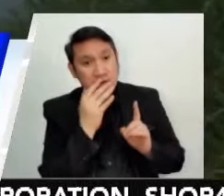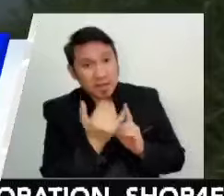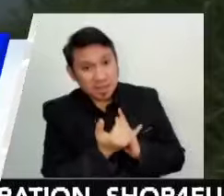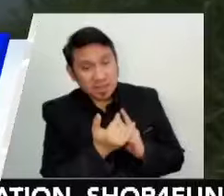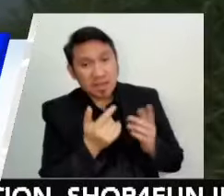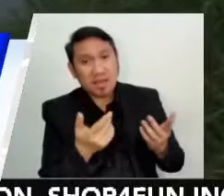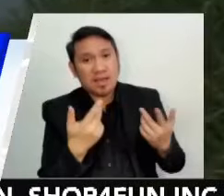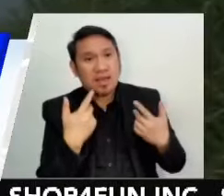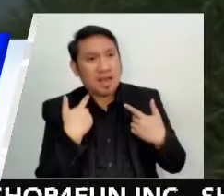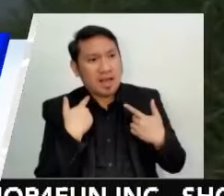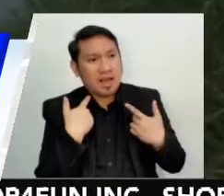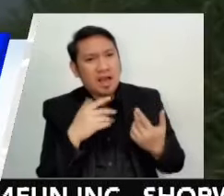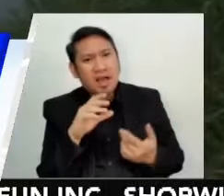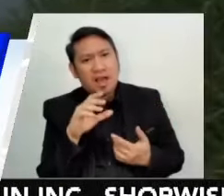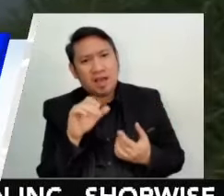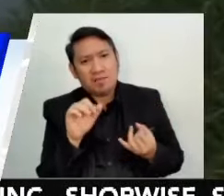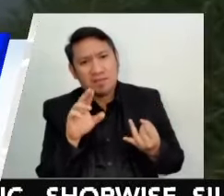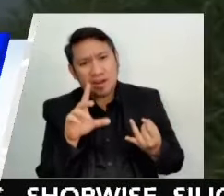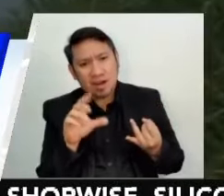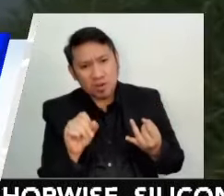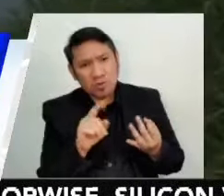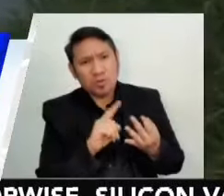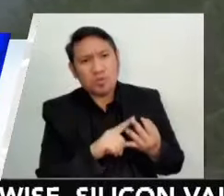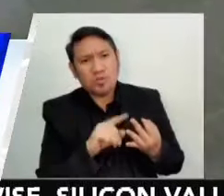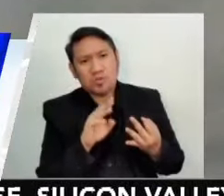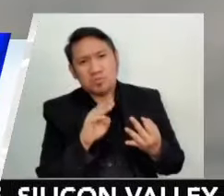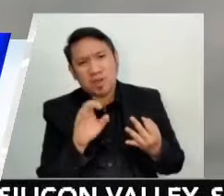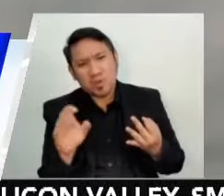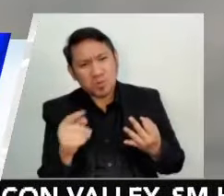opo, meron sa Bago City, and may